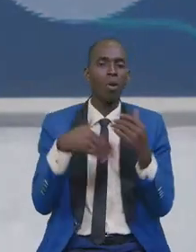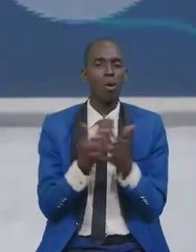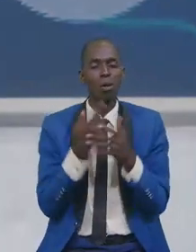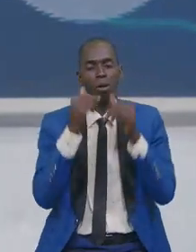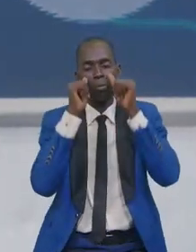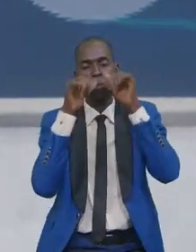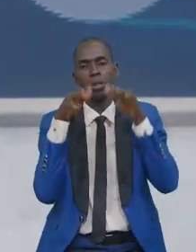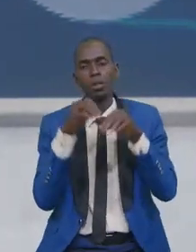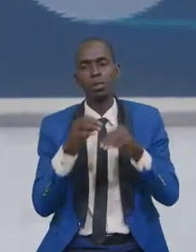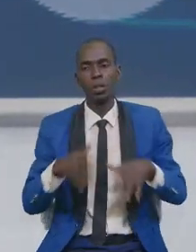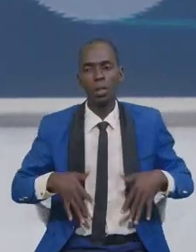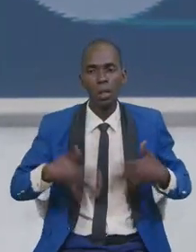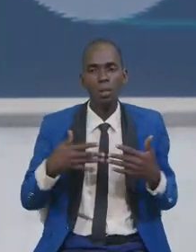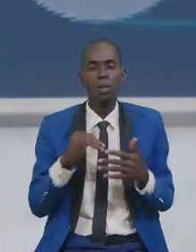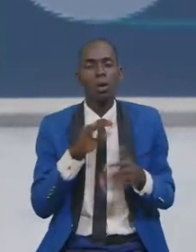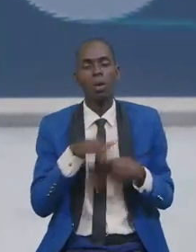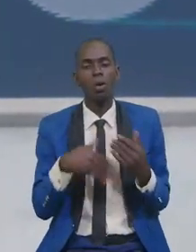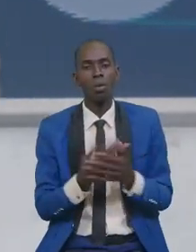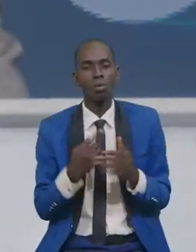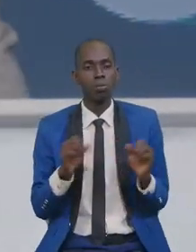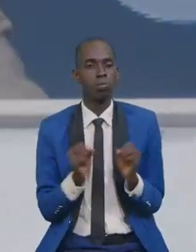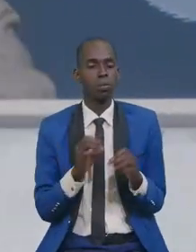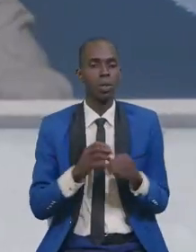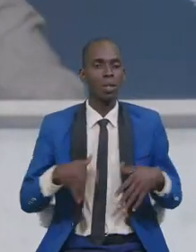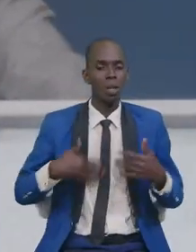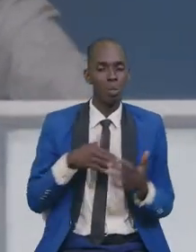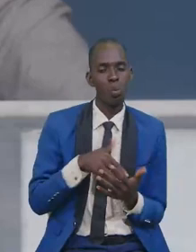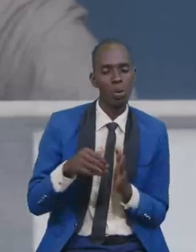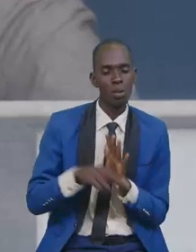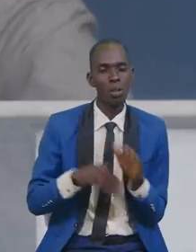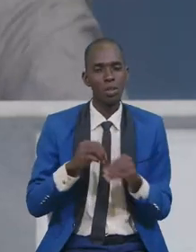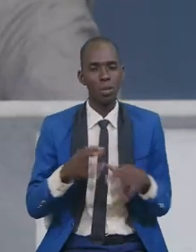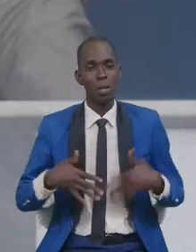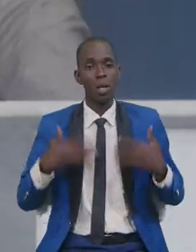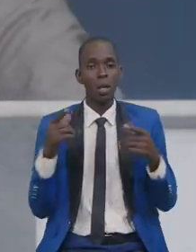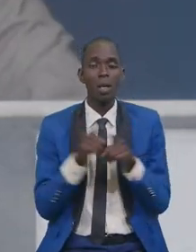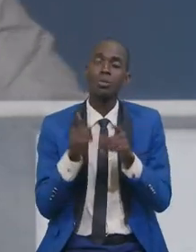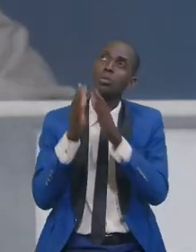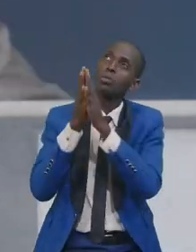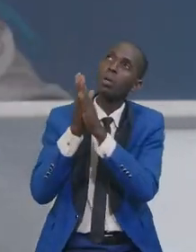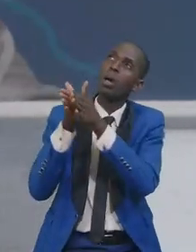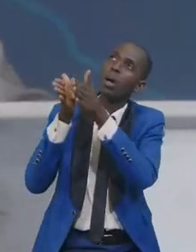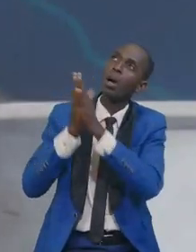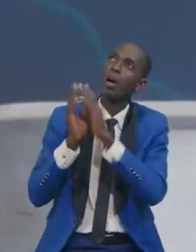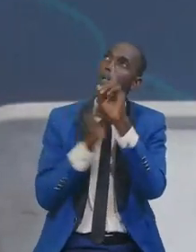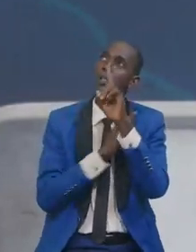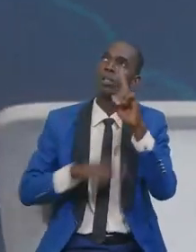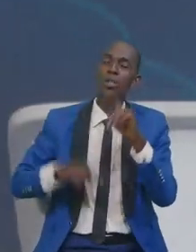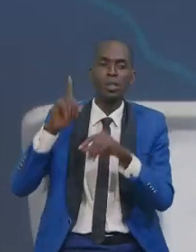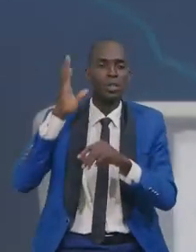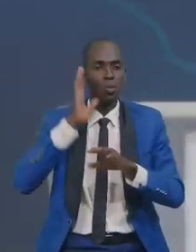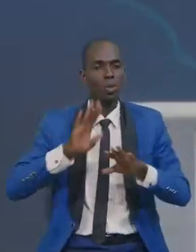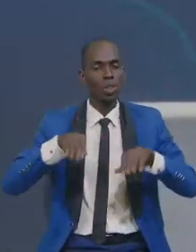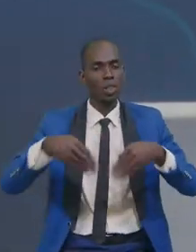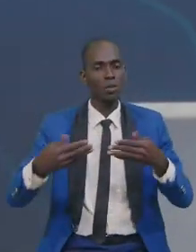marchent et ne se fatiguent pas. Toute fatigue, tout épuisement, toute faiblesse de ta vie. Comme tu te confies au Seigneur, comme tu lui demandes, il